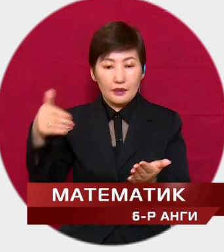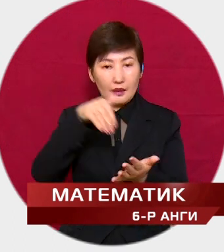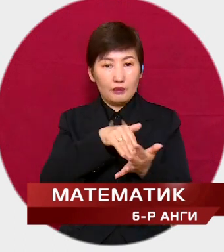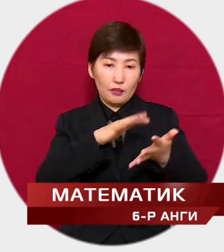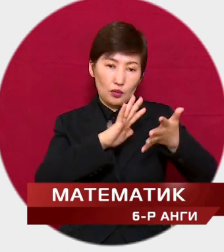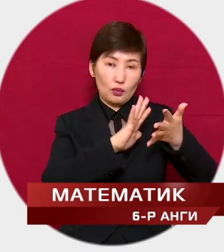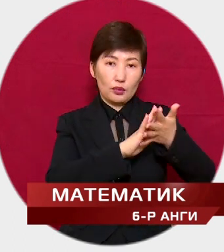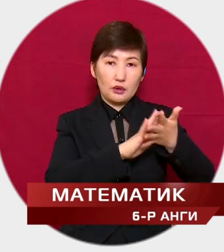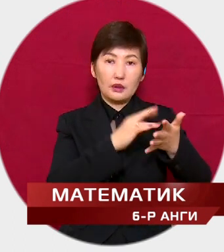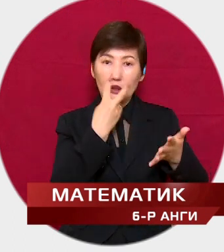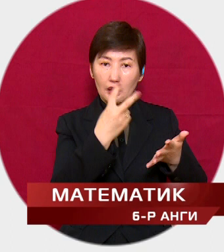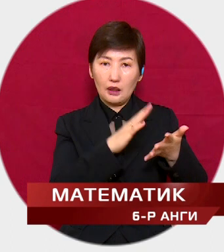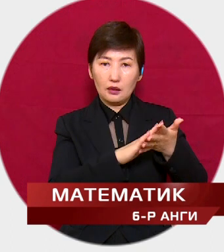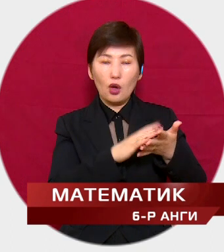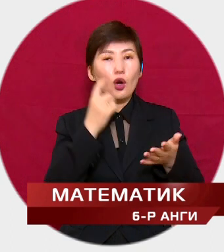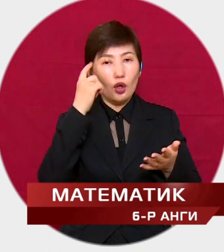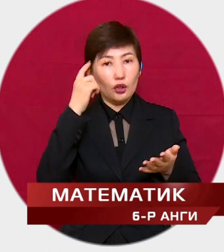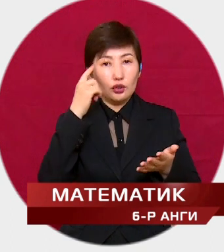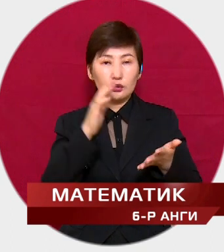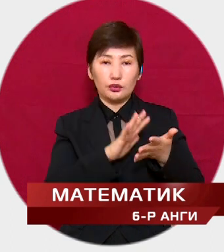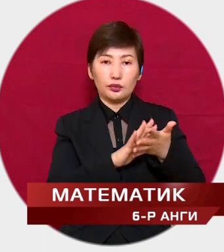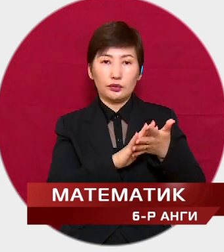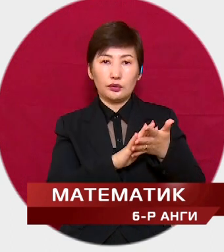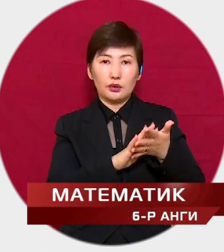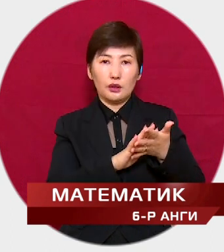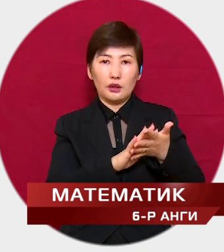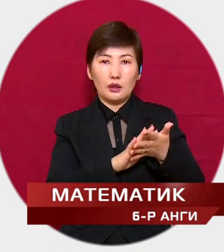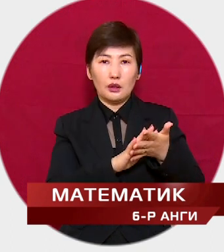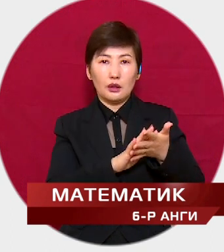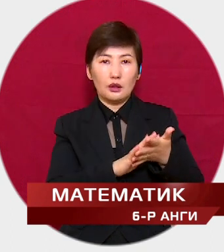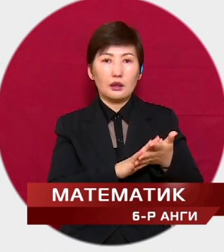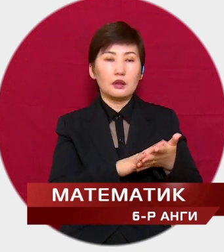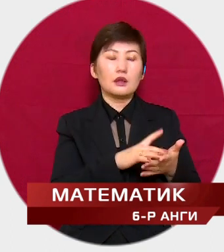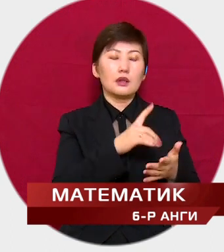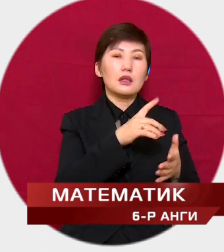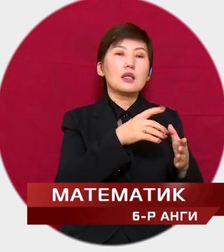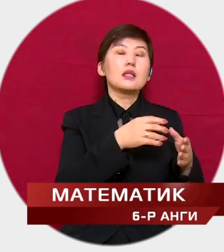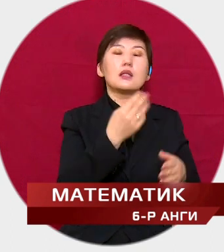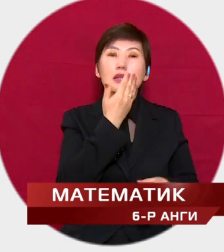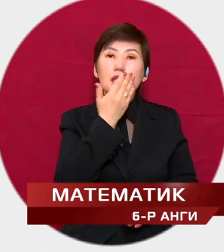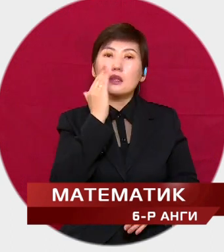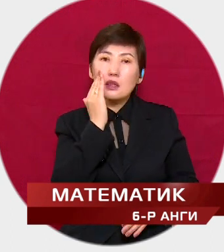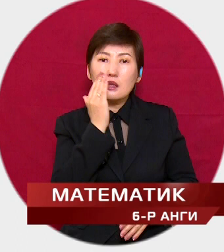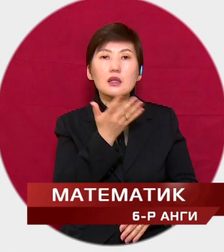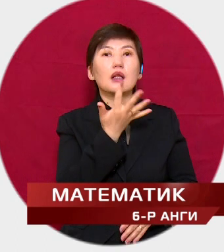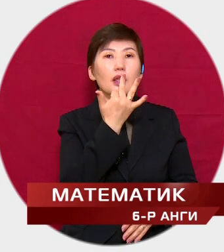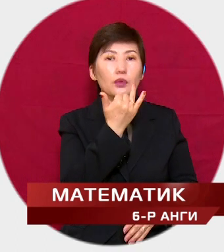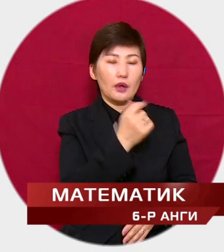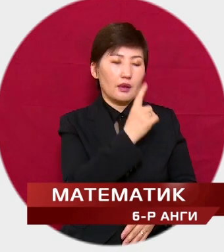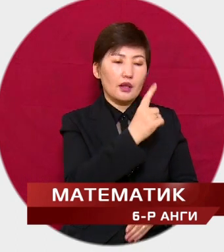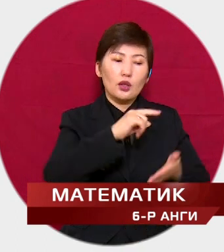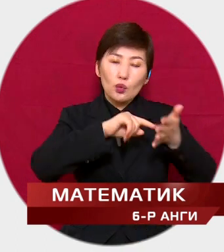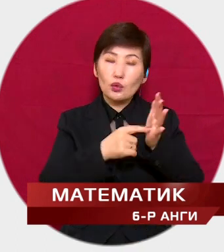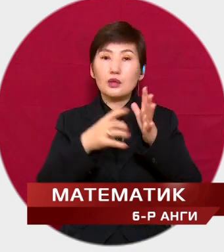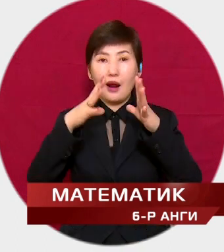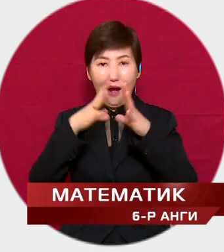хүснэгтээ харахаар бараг ойлгогдож байгаа гэж бодож байна. За нэг цэцэг тарьсан хүүхэд 10 байгаа учраас нёгийг 10-аар үржинэ. Өөрөөр хэлбэл